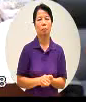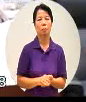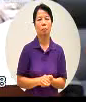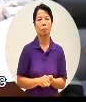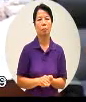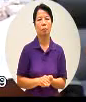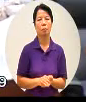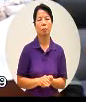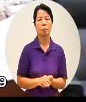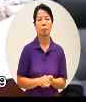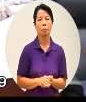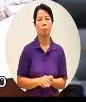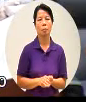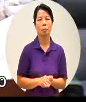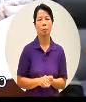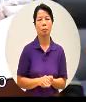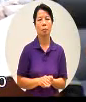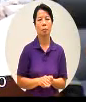来，